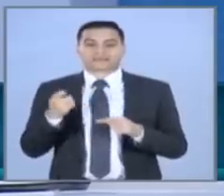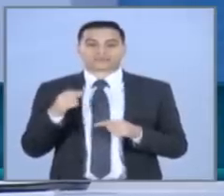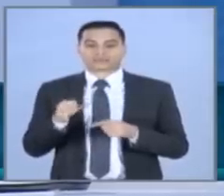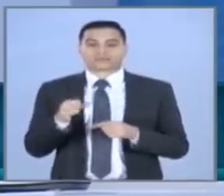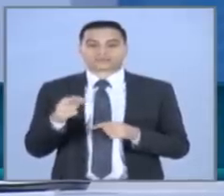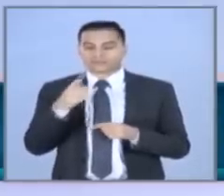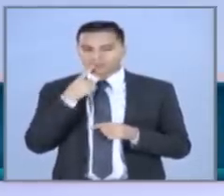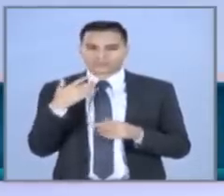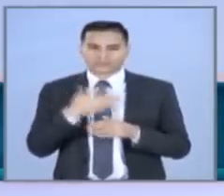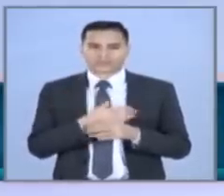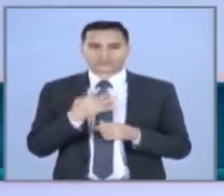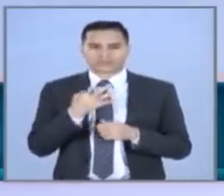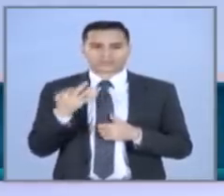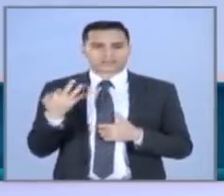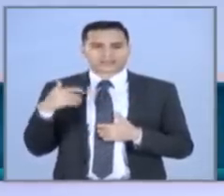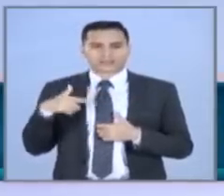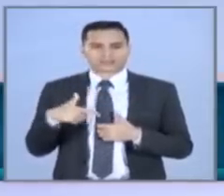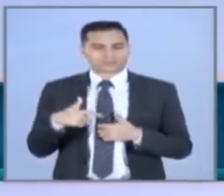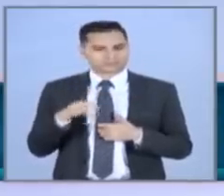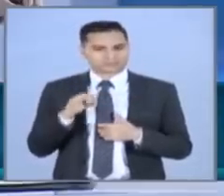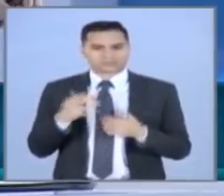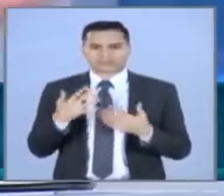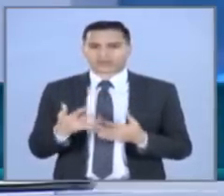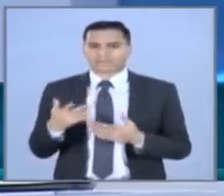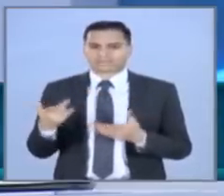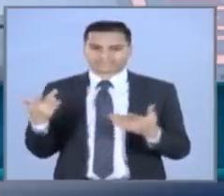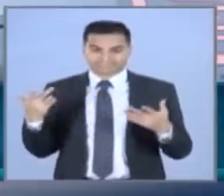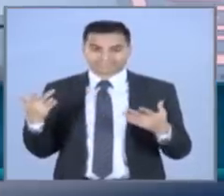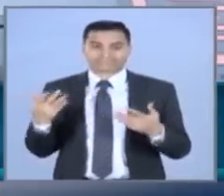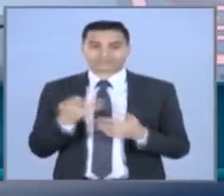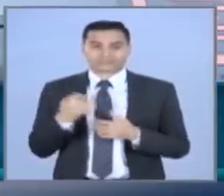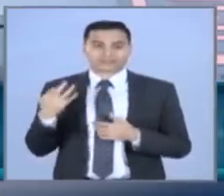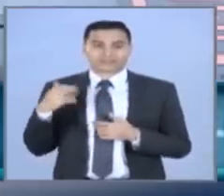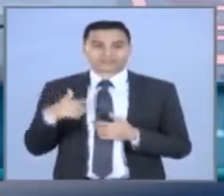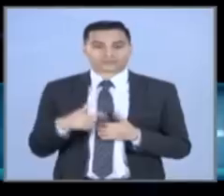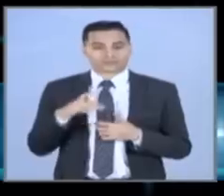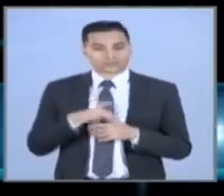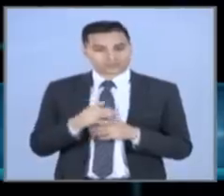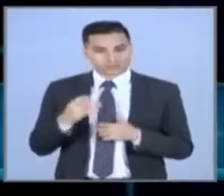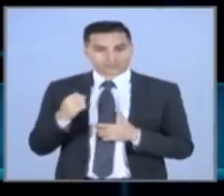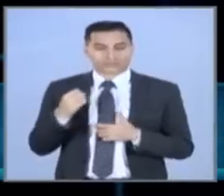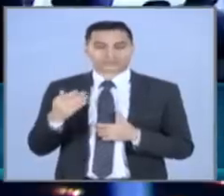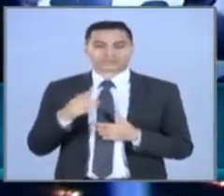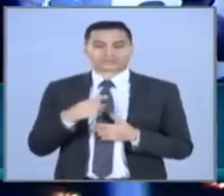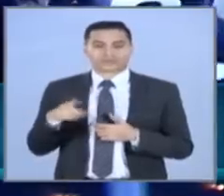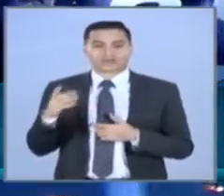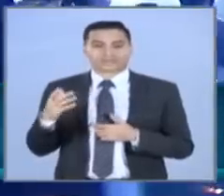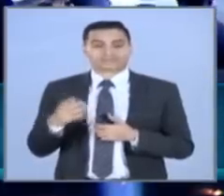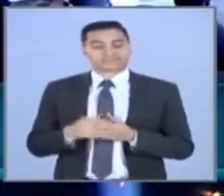إجابتك 363. مبهرة، إجابة صحيحة. برافو عليك يا دكتورة.